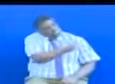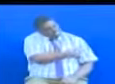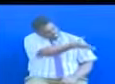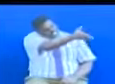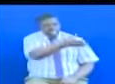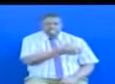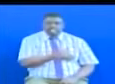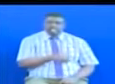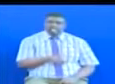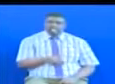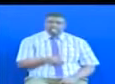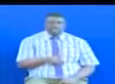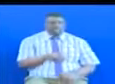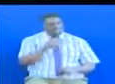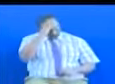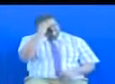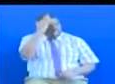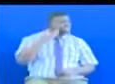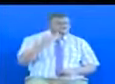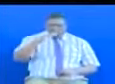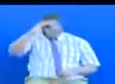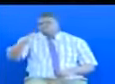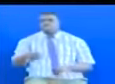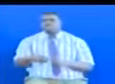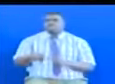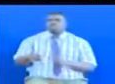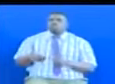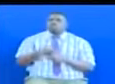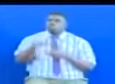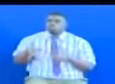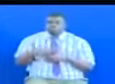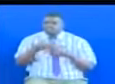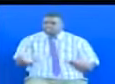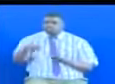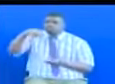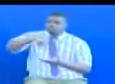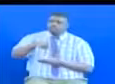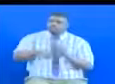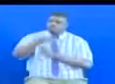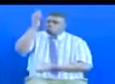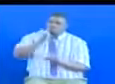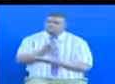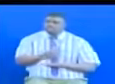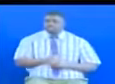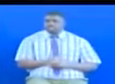kumwambia ana polisi, ana nguvu yoyote, unashindwa kusimama katika ukweli.